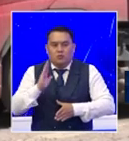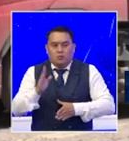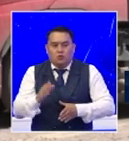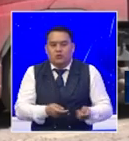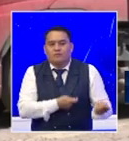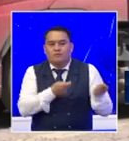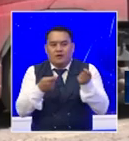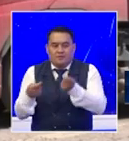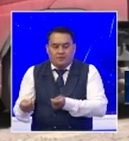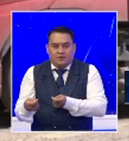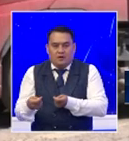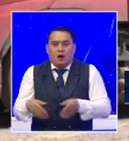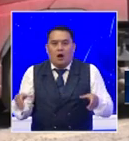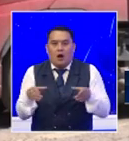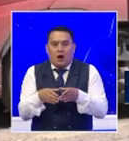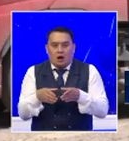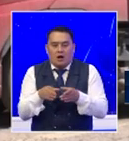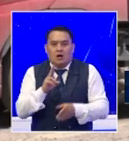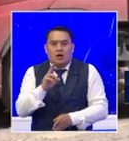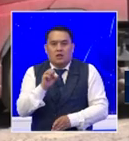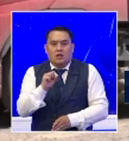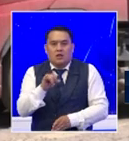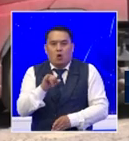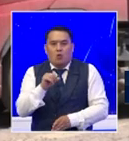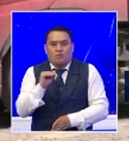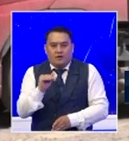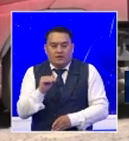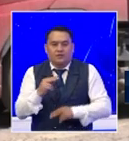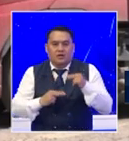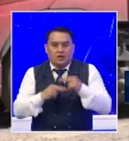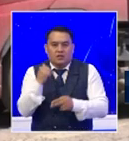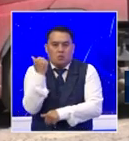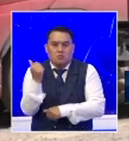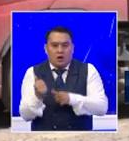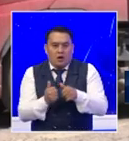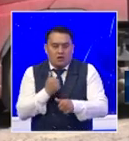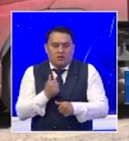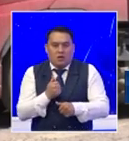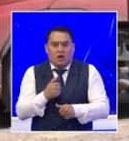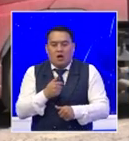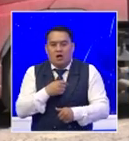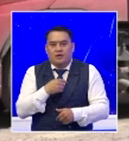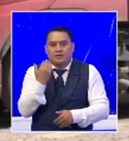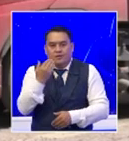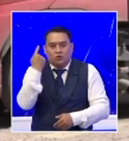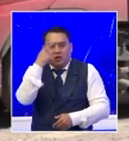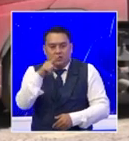Также компания «Кнауф», которая выпускает также строительные материалы, взяла на себя